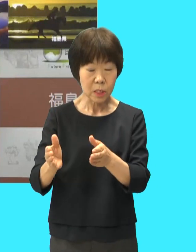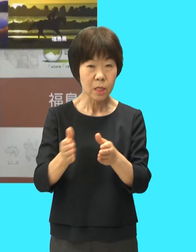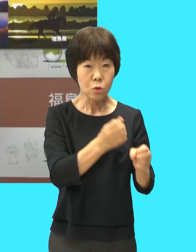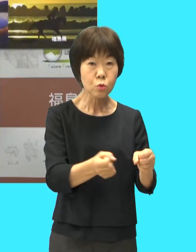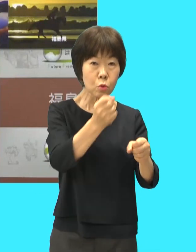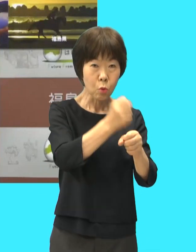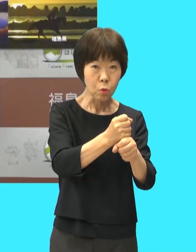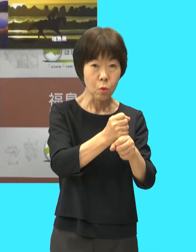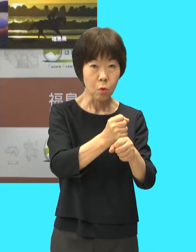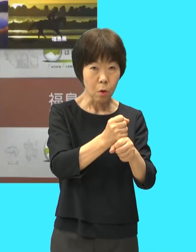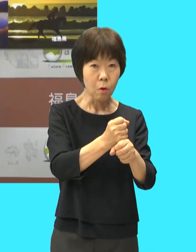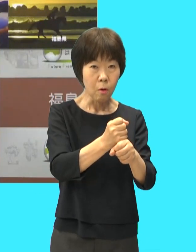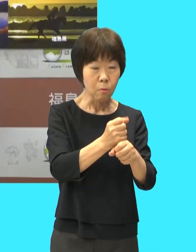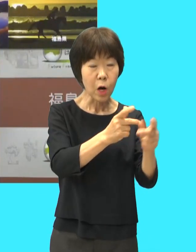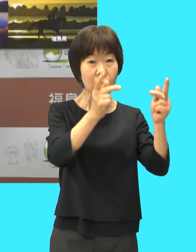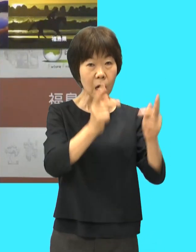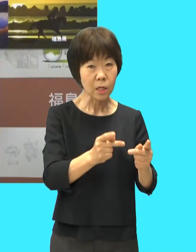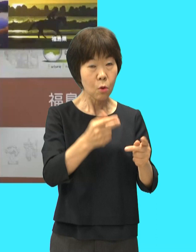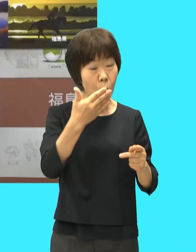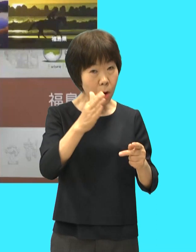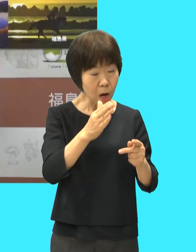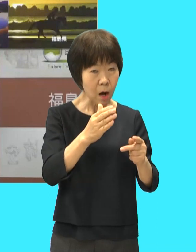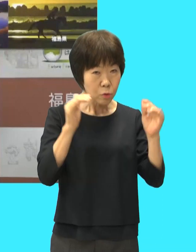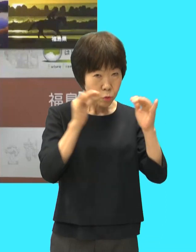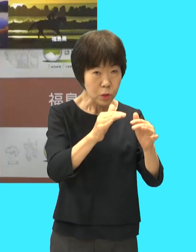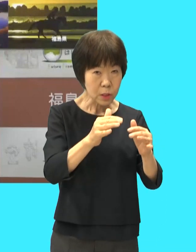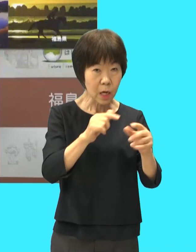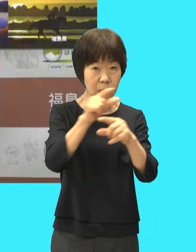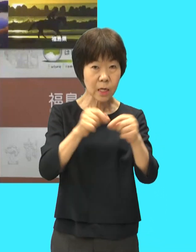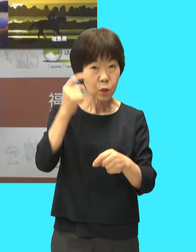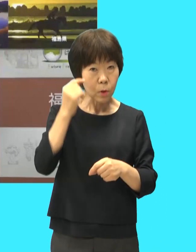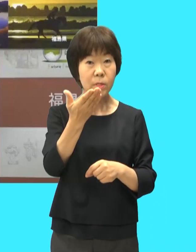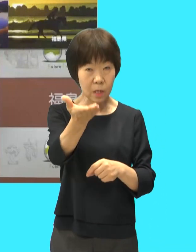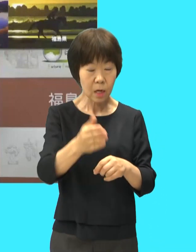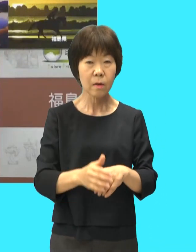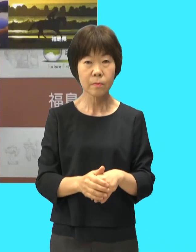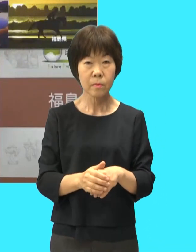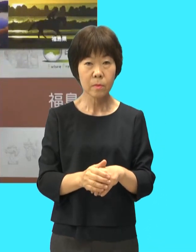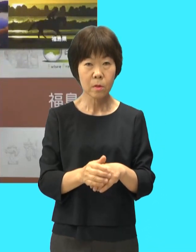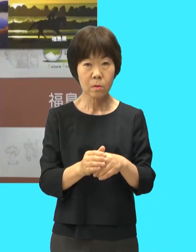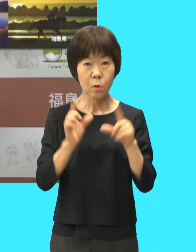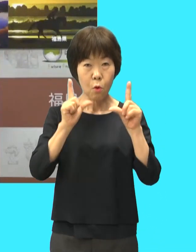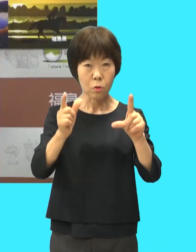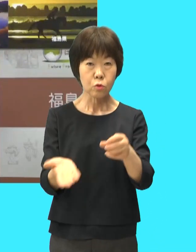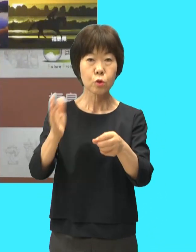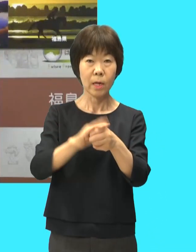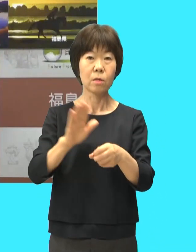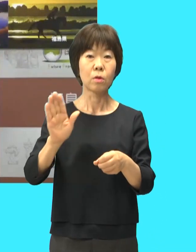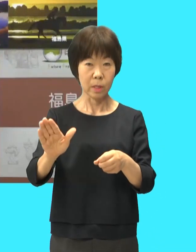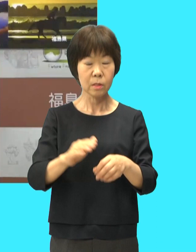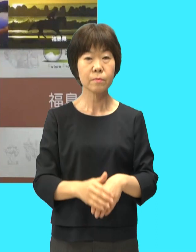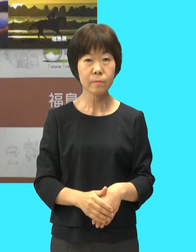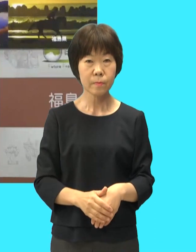復興なりそういう直面した課題の方が重視された結果だというふうに来てもらったあの含まれております